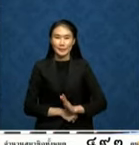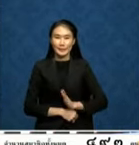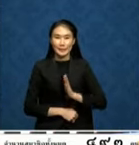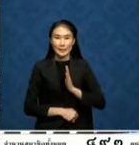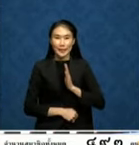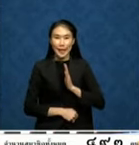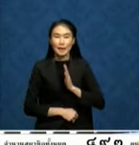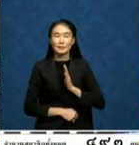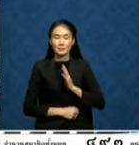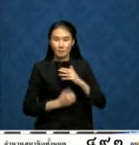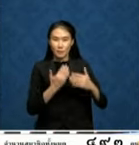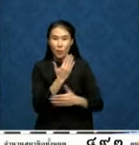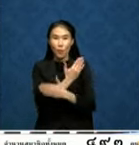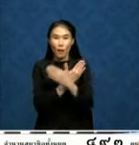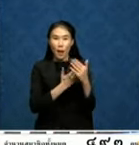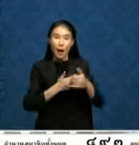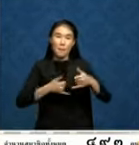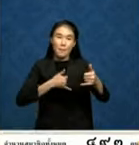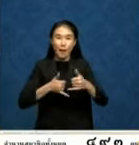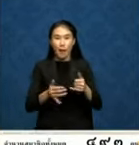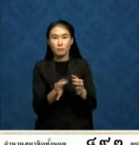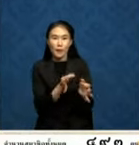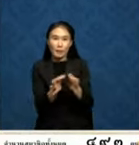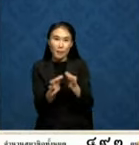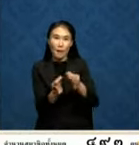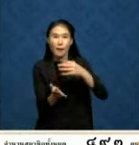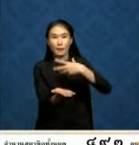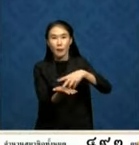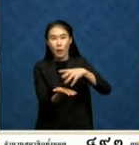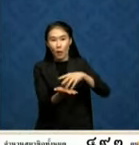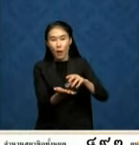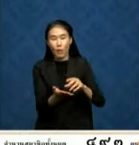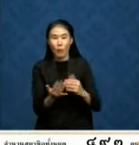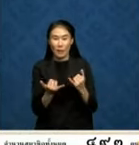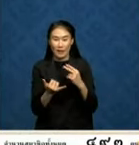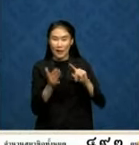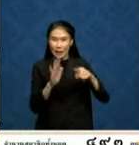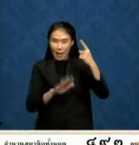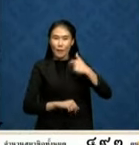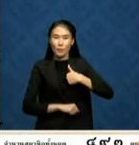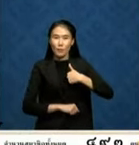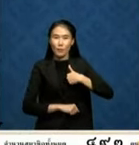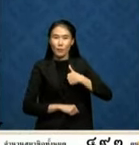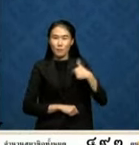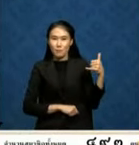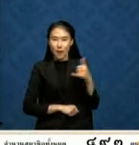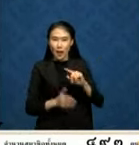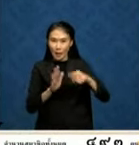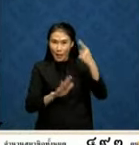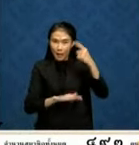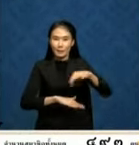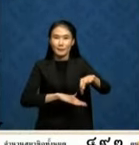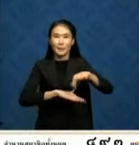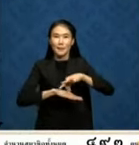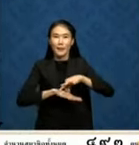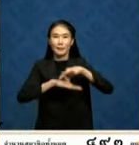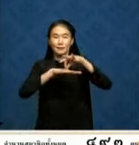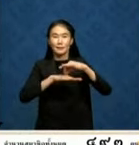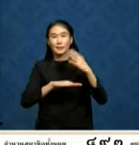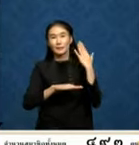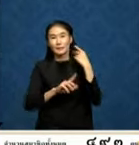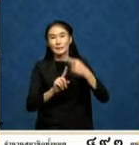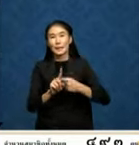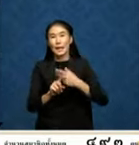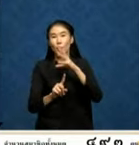ครับที่ได้มีโอกาสมาแถลงชี้แจงนะครับเป็นครั้งแรกของกระผมในโอกาสที่ได้รับตำแหน่งใหม่เมื่อเ